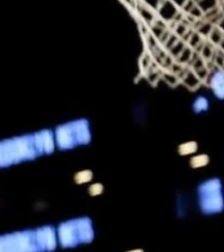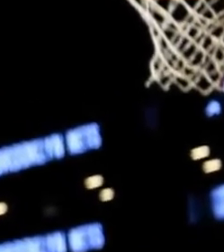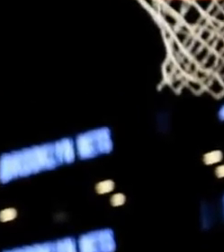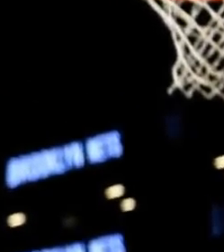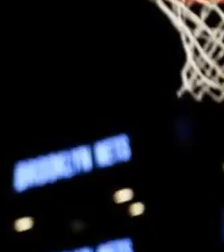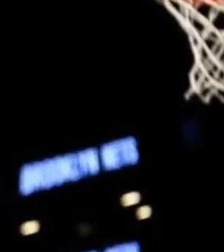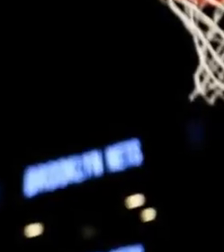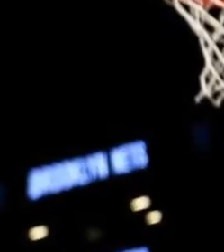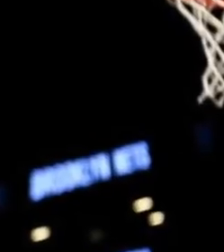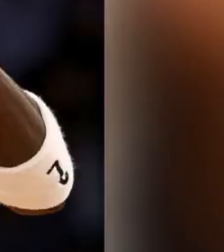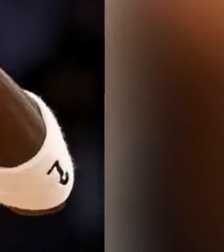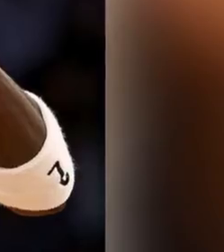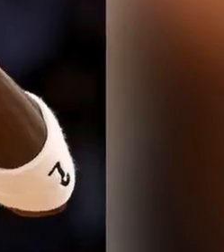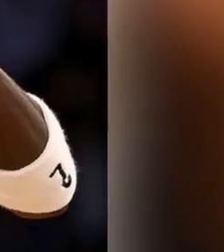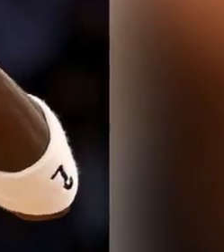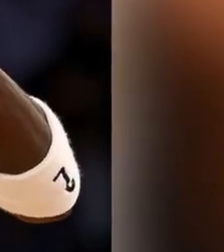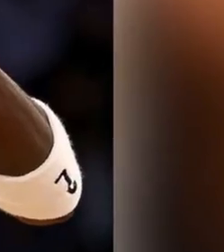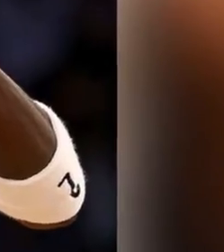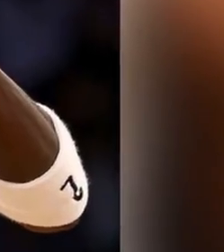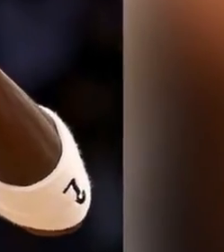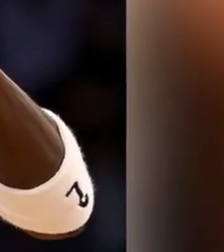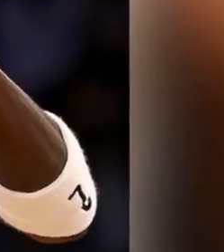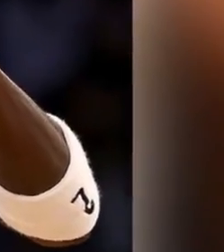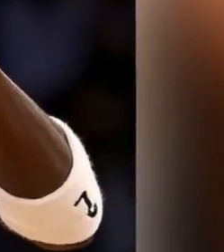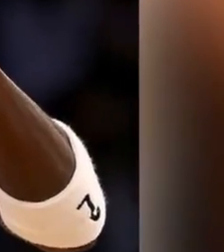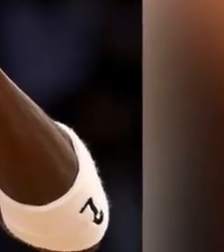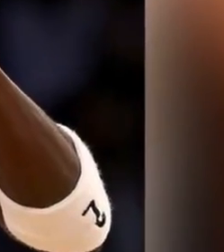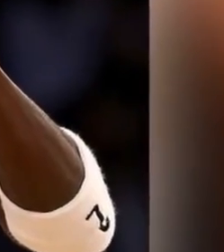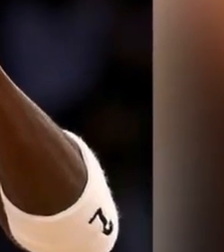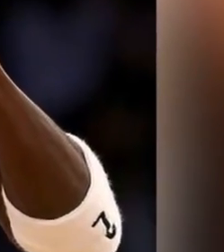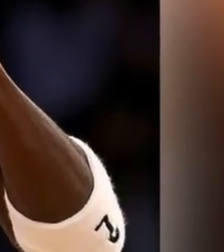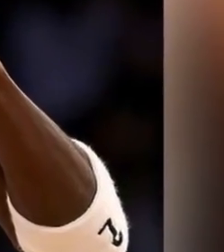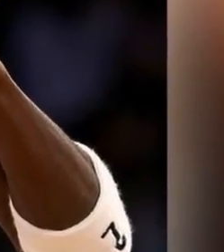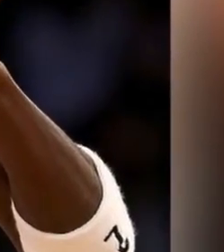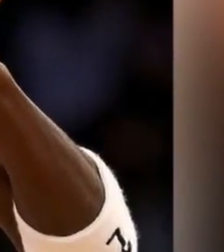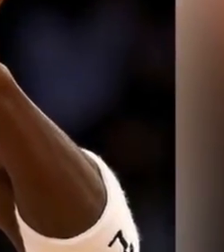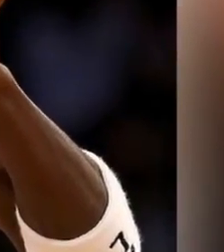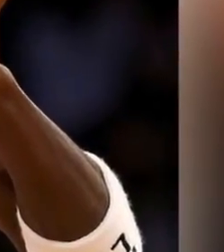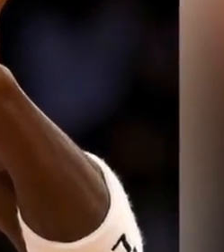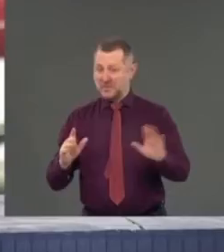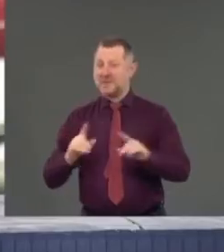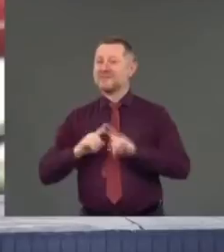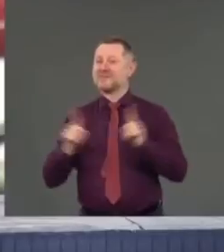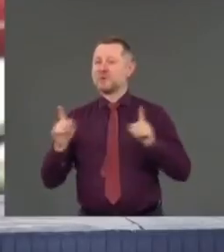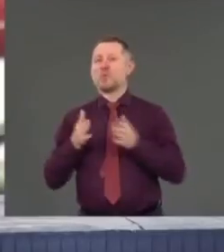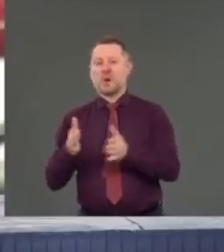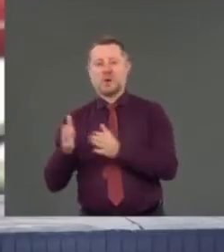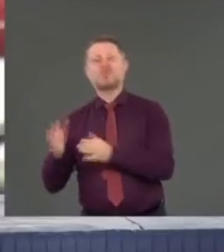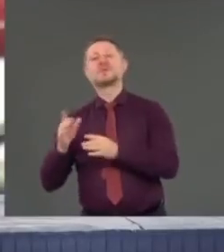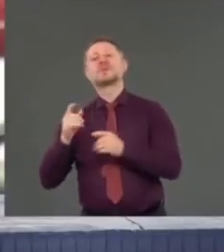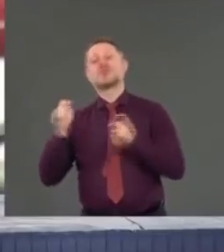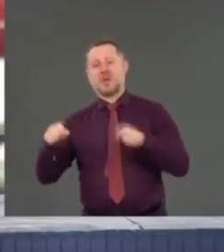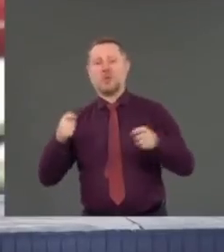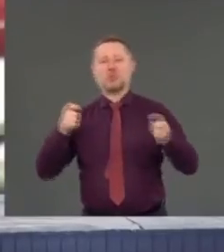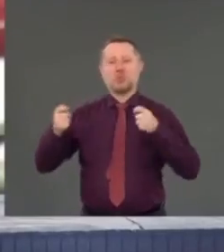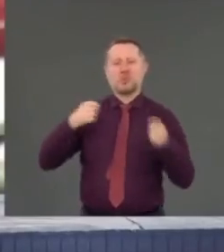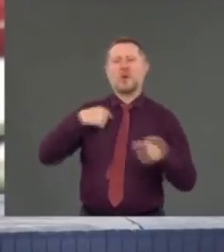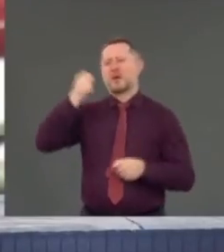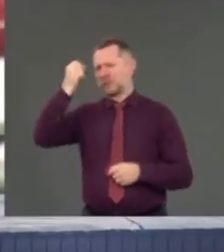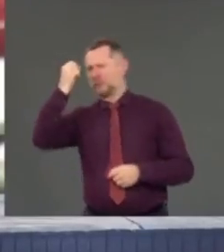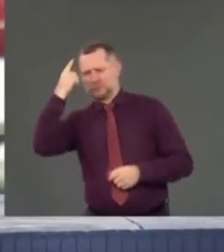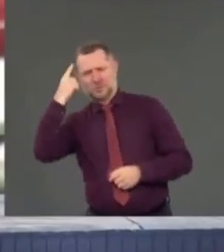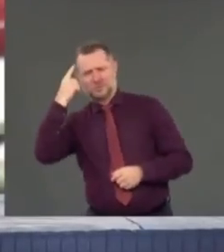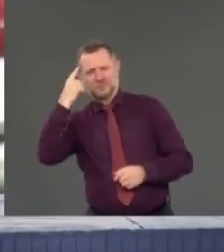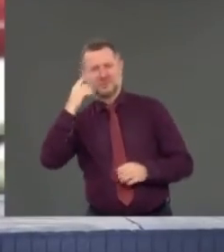员自行训练。球员们可以在位于日落公园的训练中心进行锻炼。纽约州长库莫周日才宣